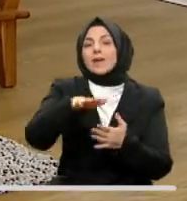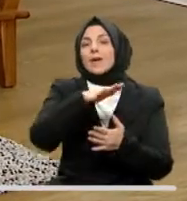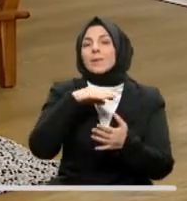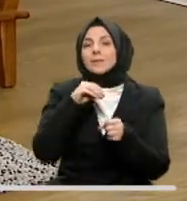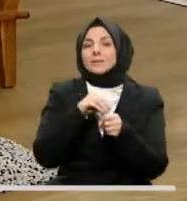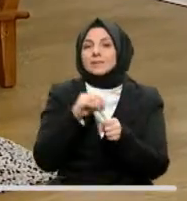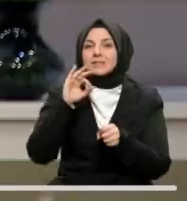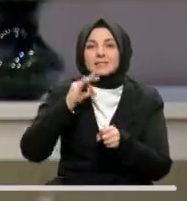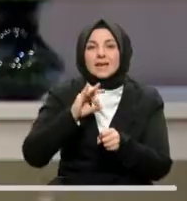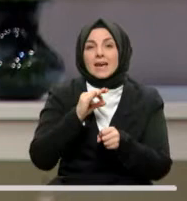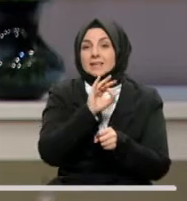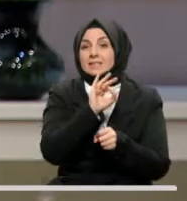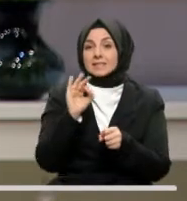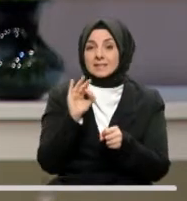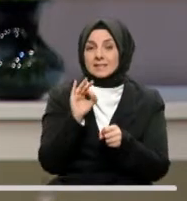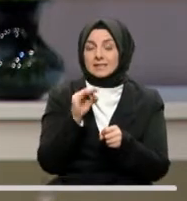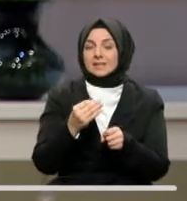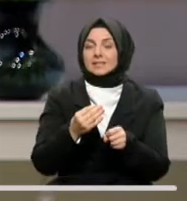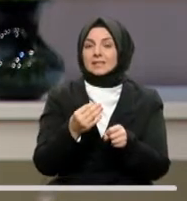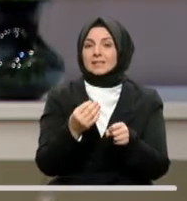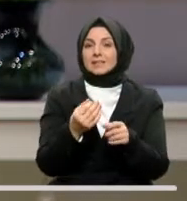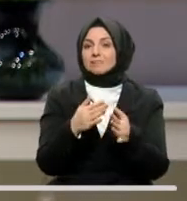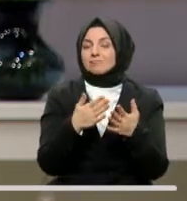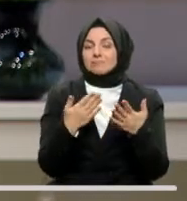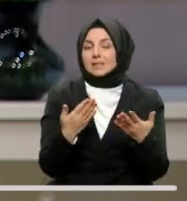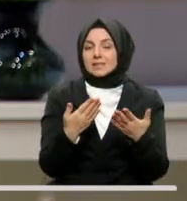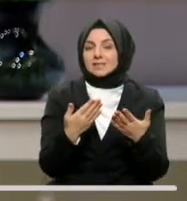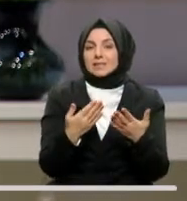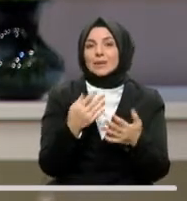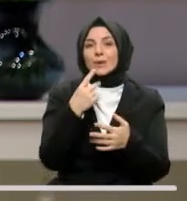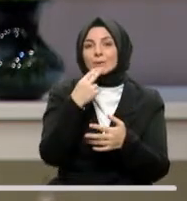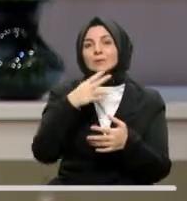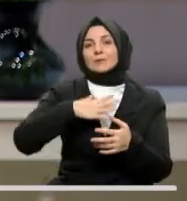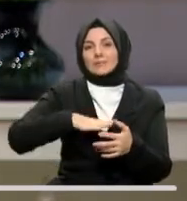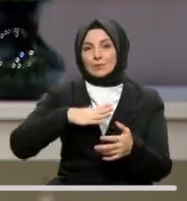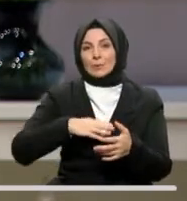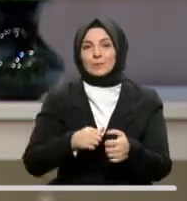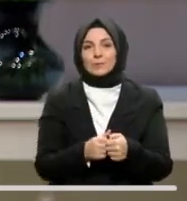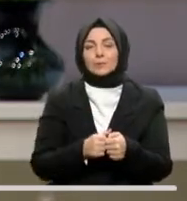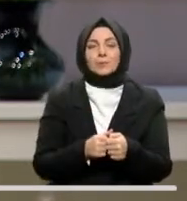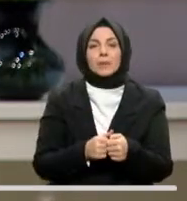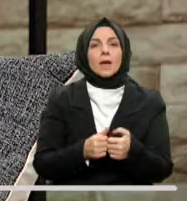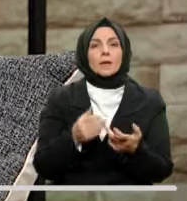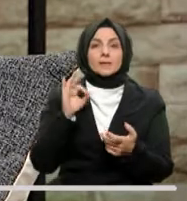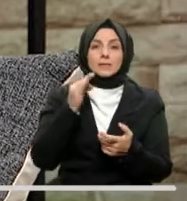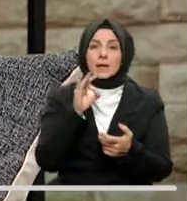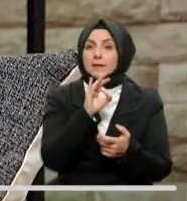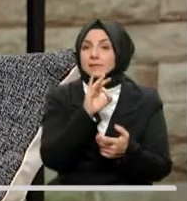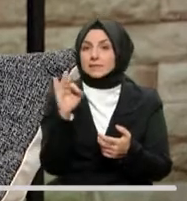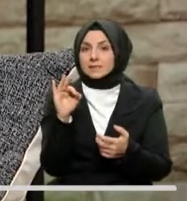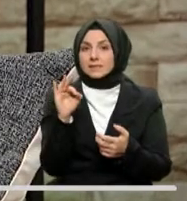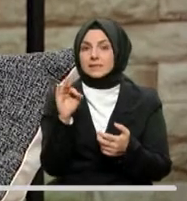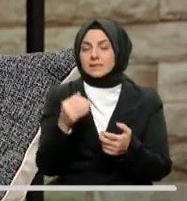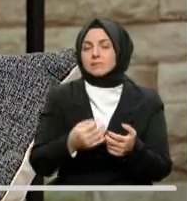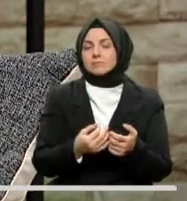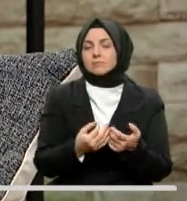değersizlik duygusunu konuşalım istedik değersizlik duygusu nedir Bir tanımlar ve değersizlik duygusu kişinin